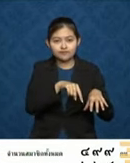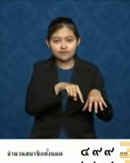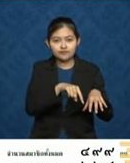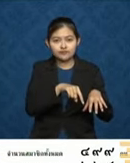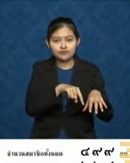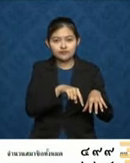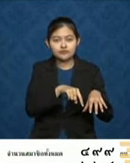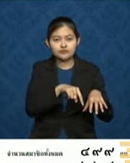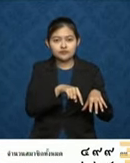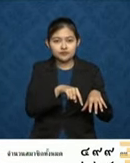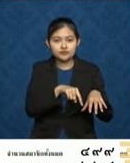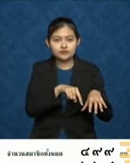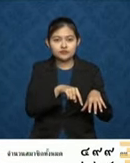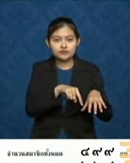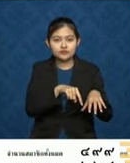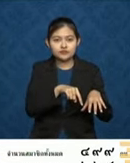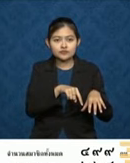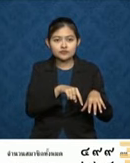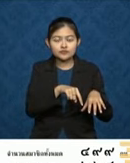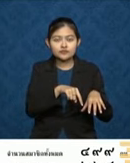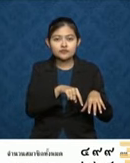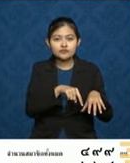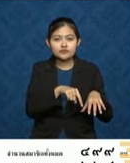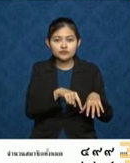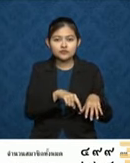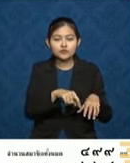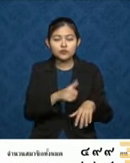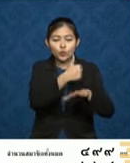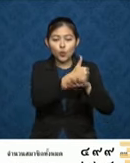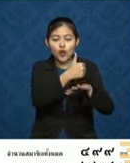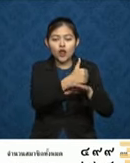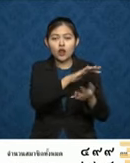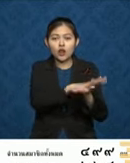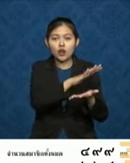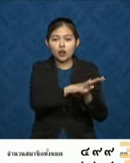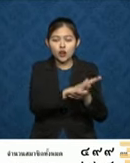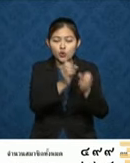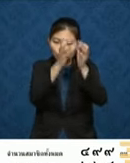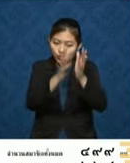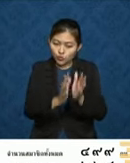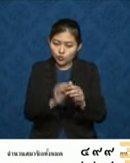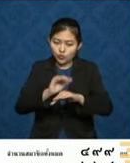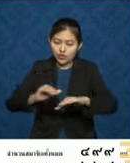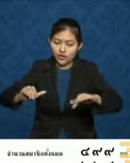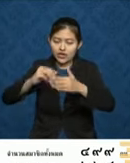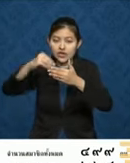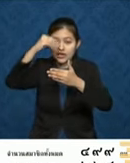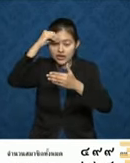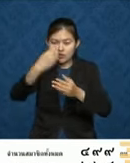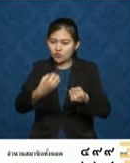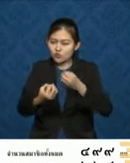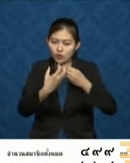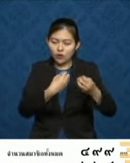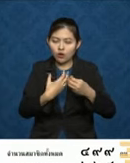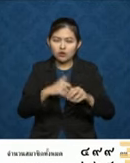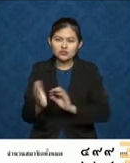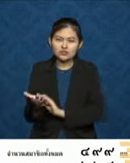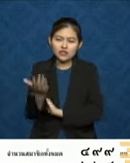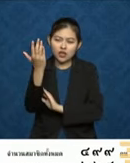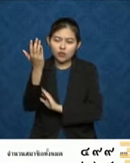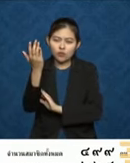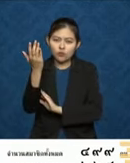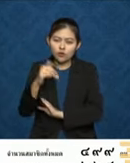โนนไทยค่ะซึ่งได้รับเรื่องจากท่านผอคุณครูและน้องๆนักเรียนนะคะว่าช่วงเช้าและช่วง